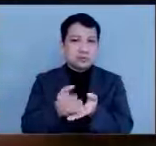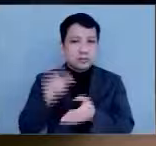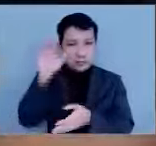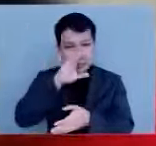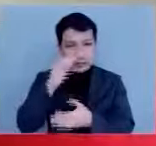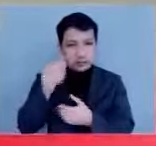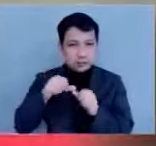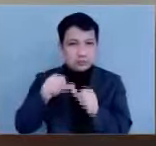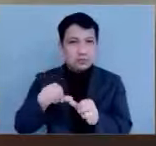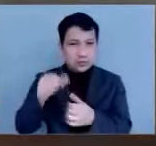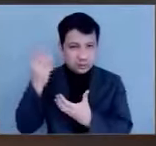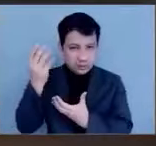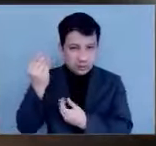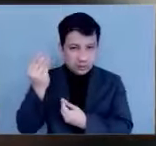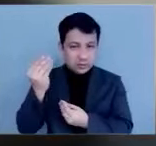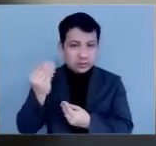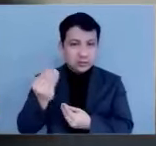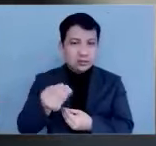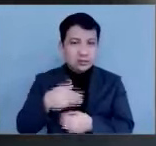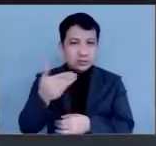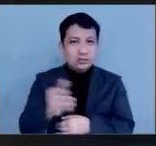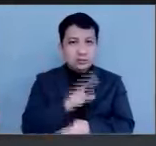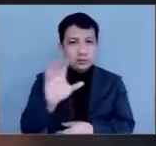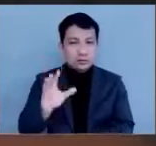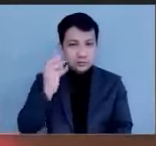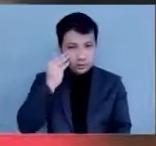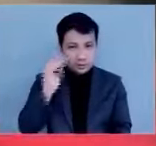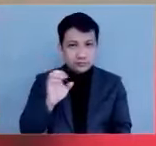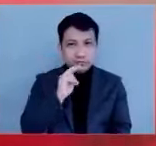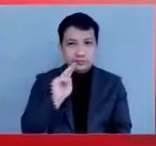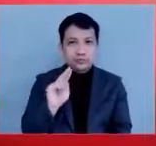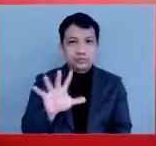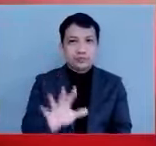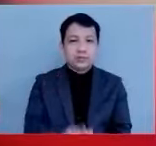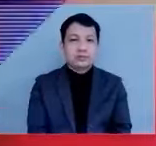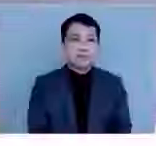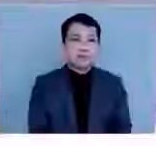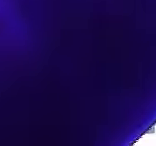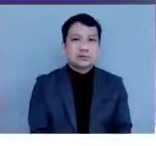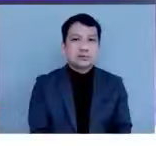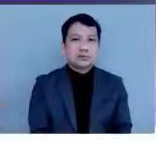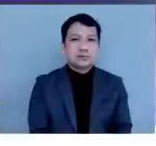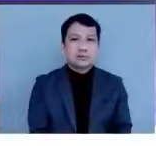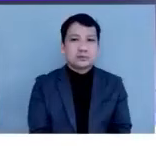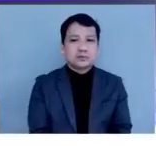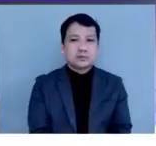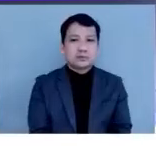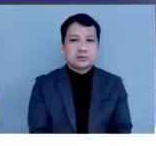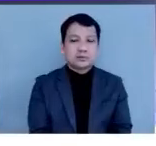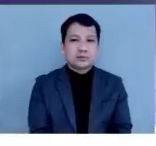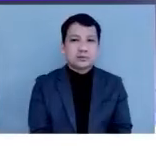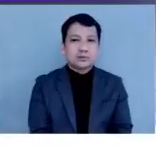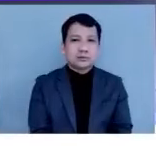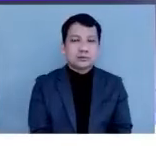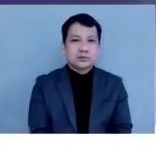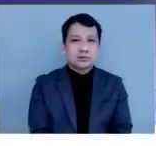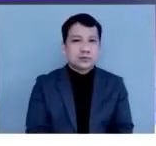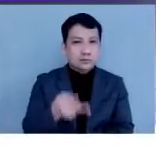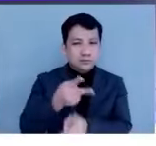pag-update. Nagbabalita mula sa frontline, Marian Enriquez, News 5. Magdamagan ng pagbabantay ngayon